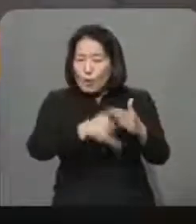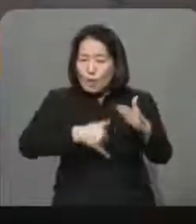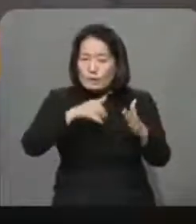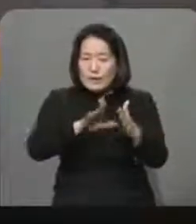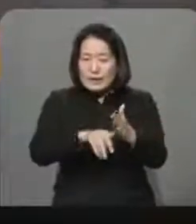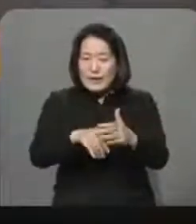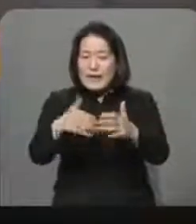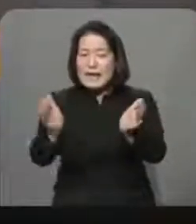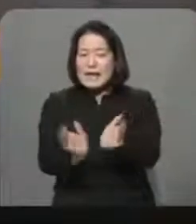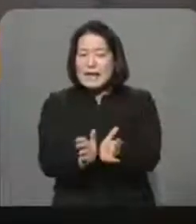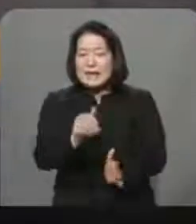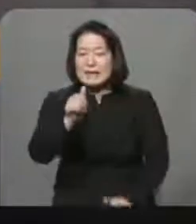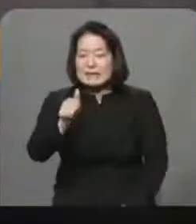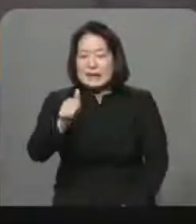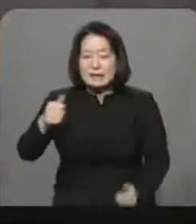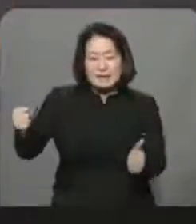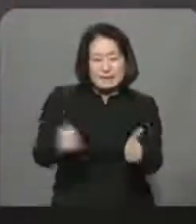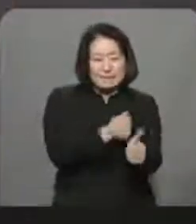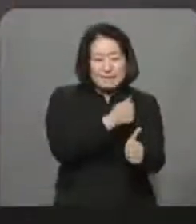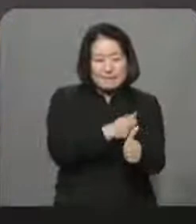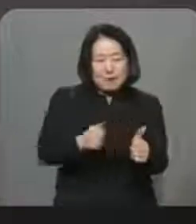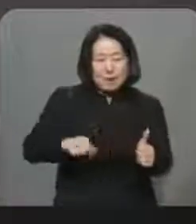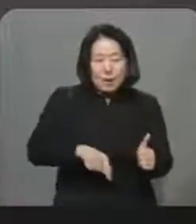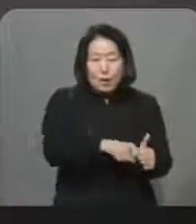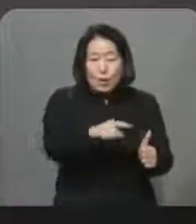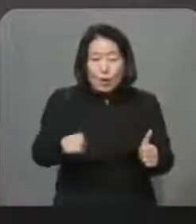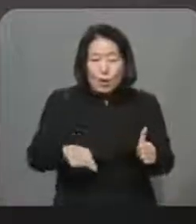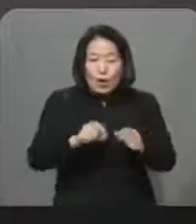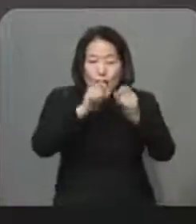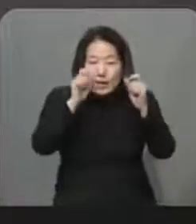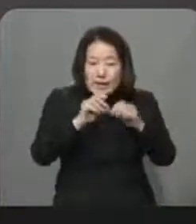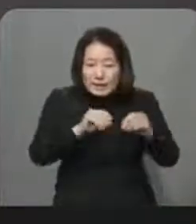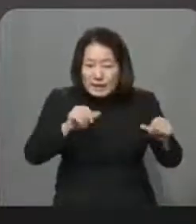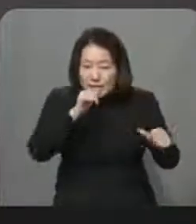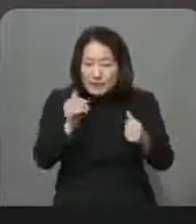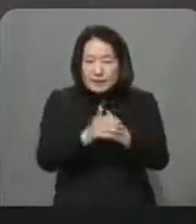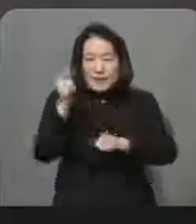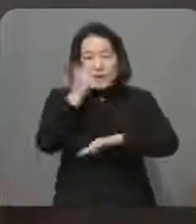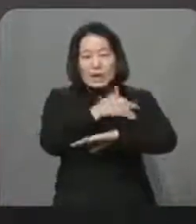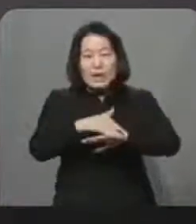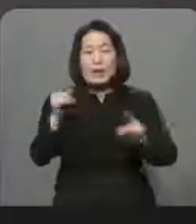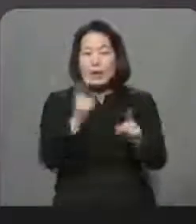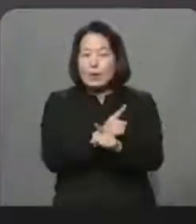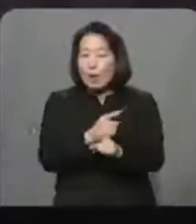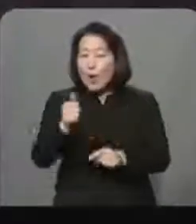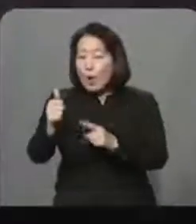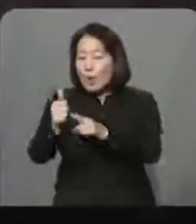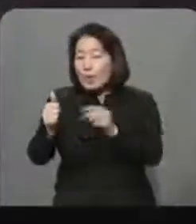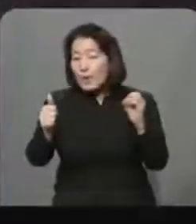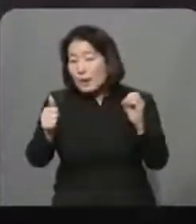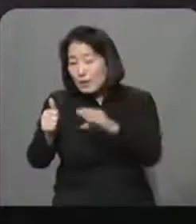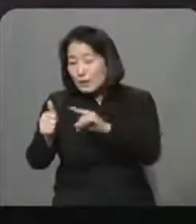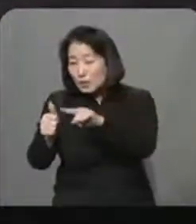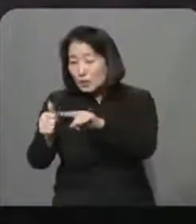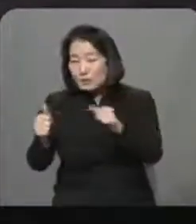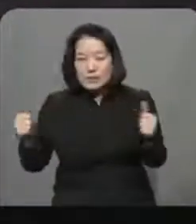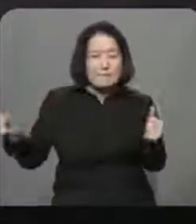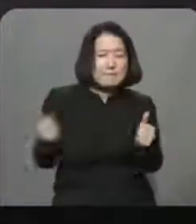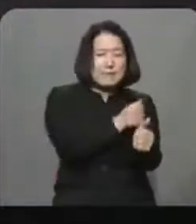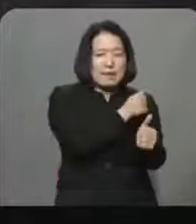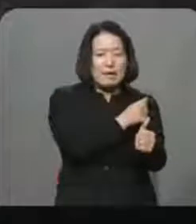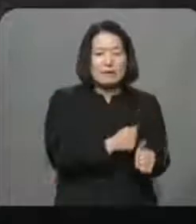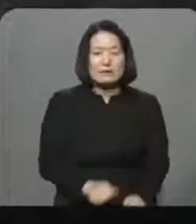당했다고 주장합니다. 공사 구간에 사유지가 있어 계획을 변경해야 한다고 말했다가 갑자기 봉변을 당했다는